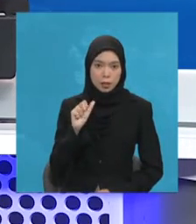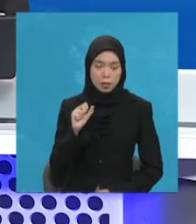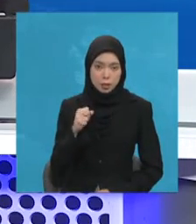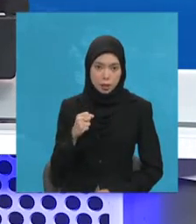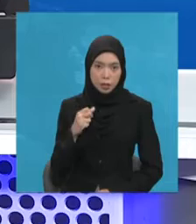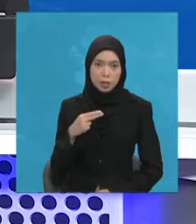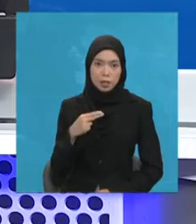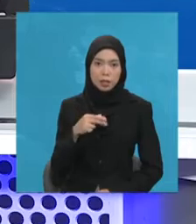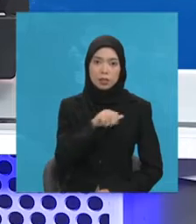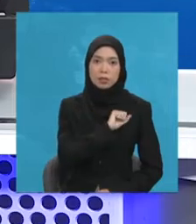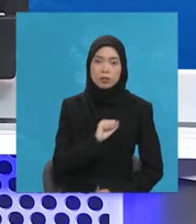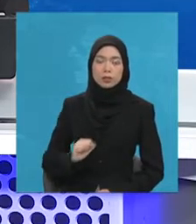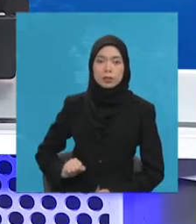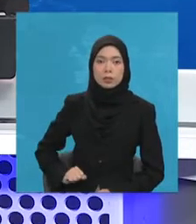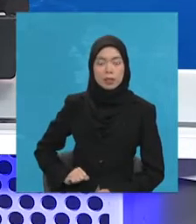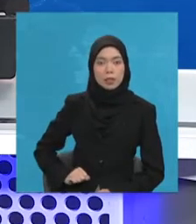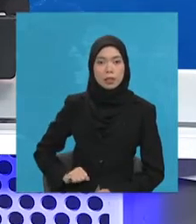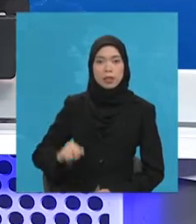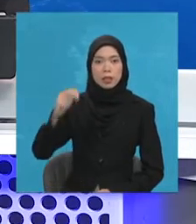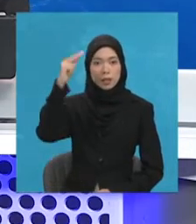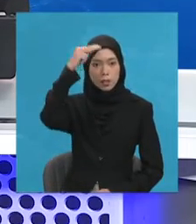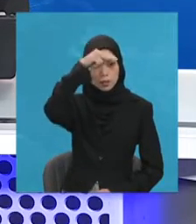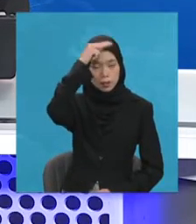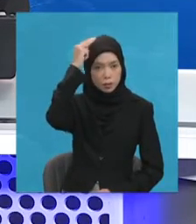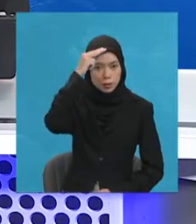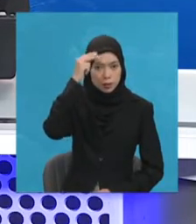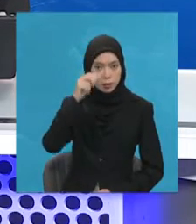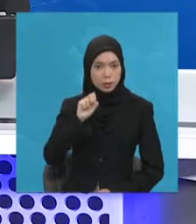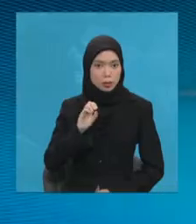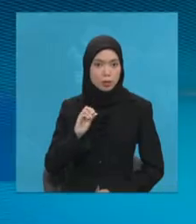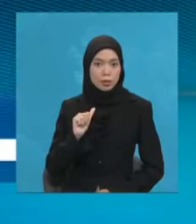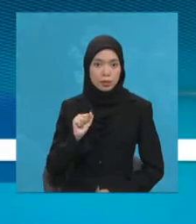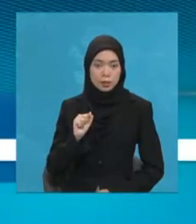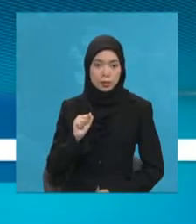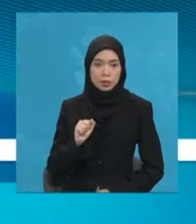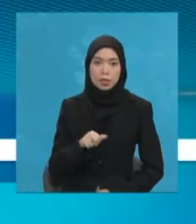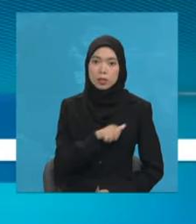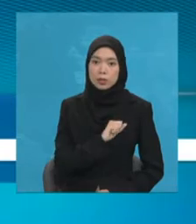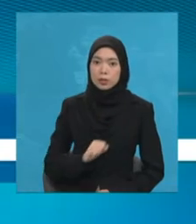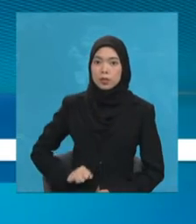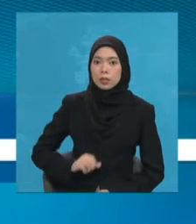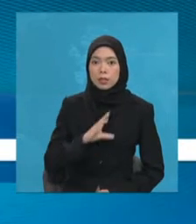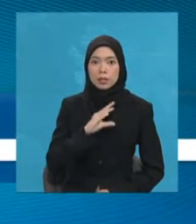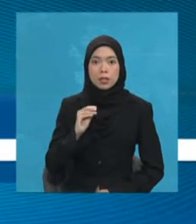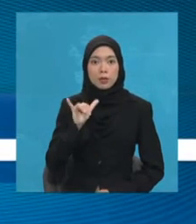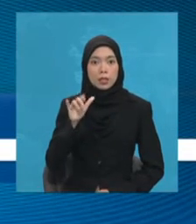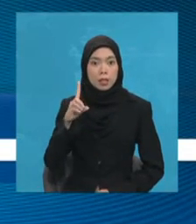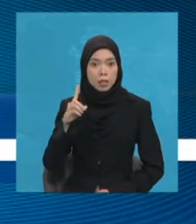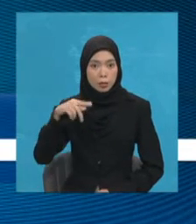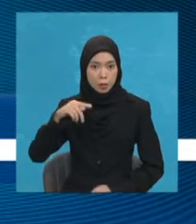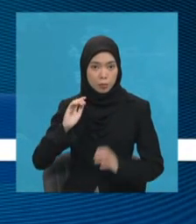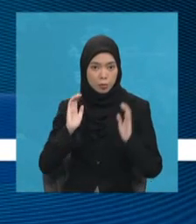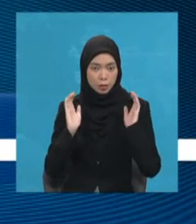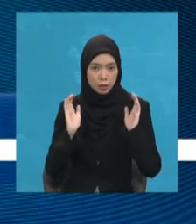Sultan Haji Omar Ali saifuddien Shadow kaliwedine soton dan yang di-pertuan negara Brunei Darussalam telah